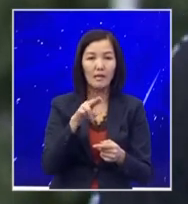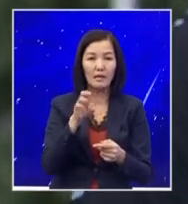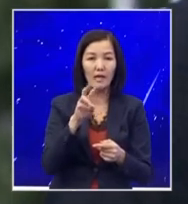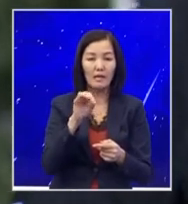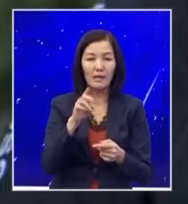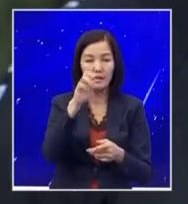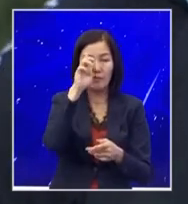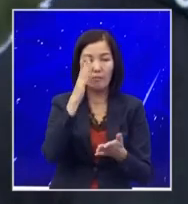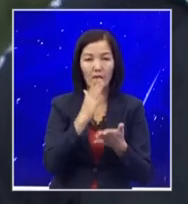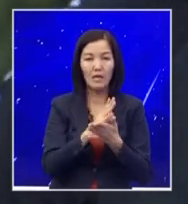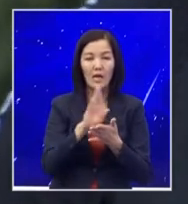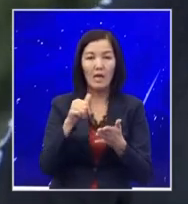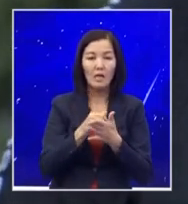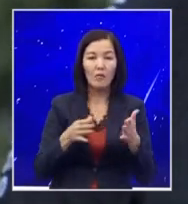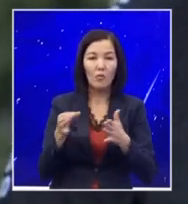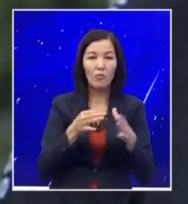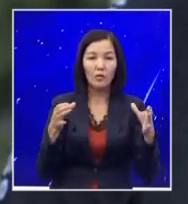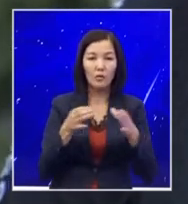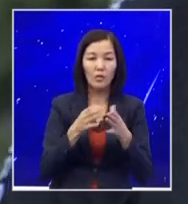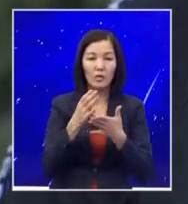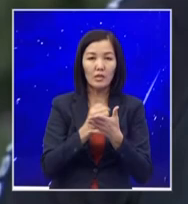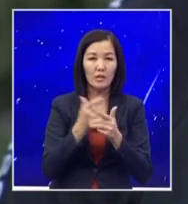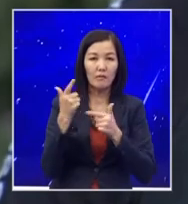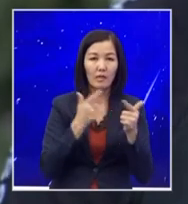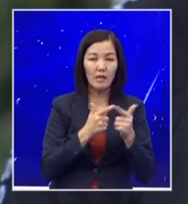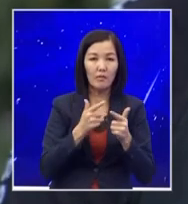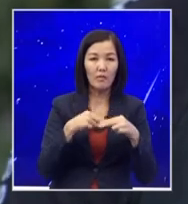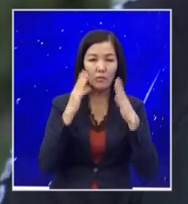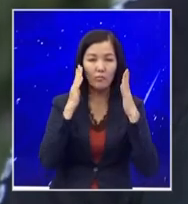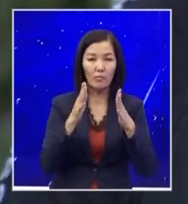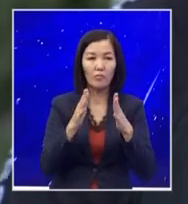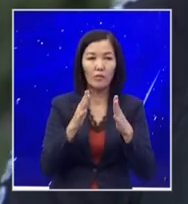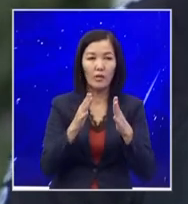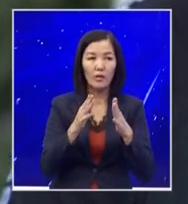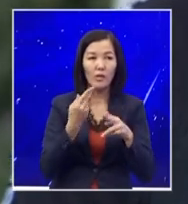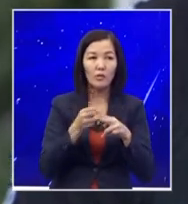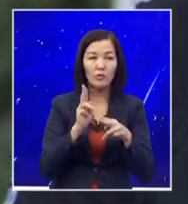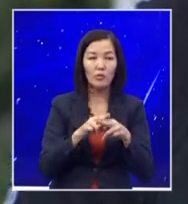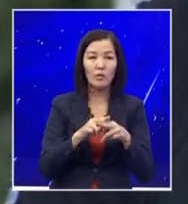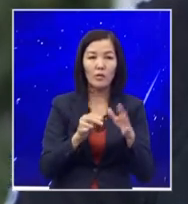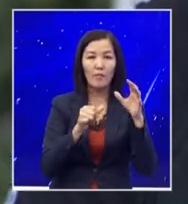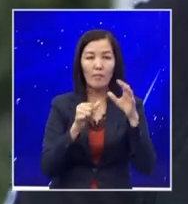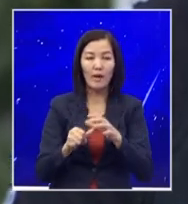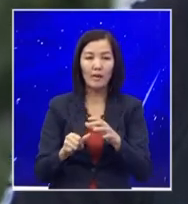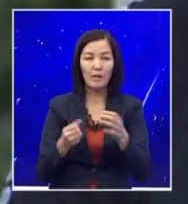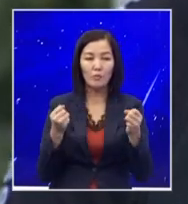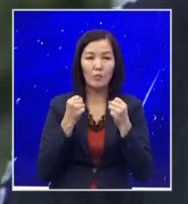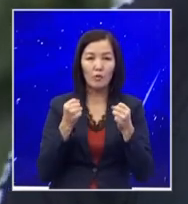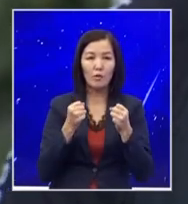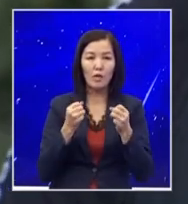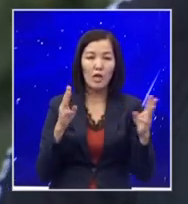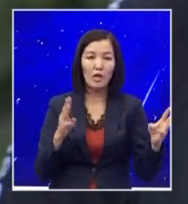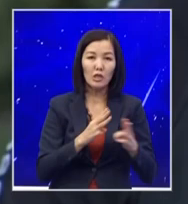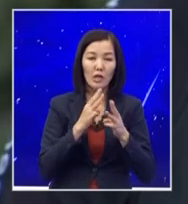қатар біз негізінен облыс құрама командасының резервін дайындауға аса көңіл бөліп отырмыз. Сондықтан парапланеризм спортына құштар